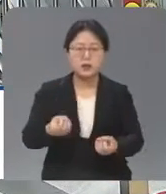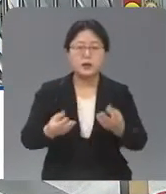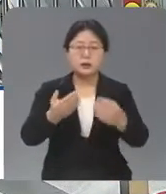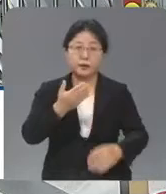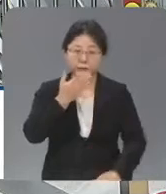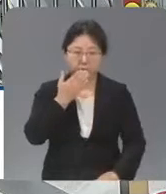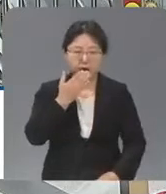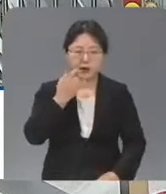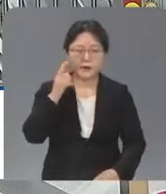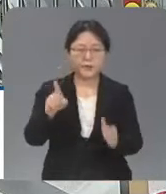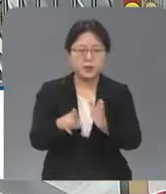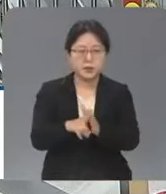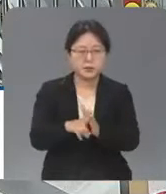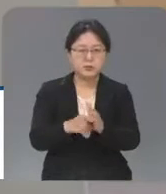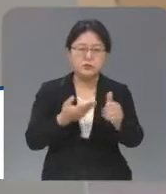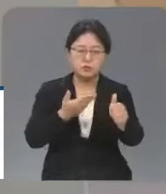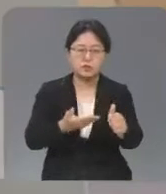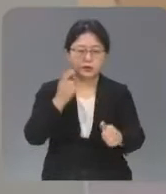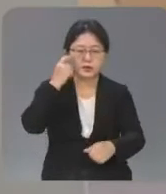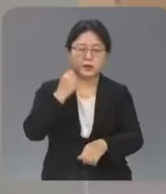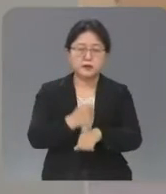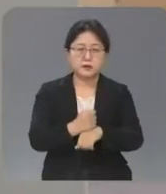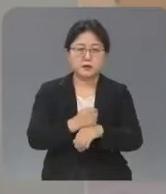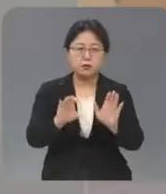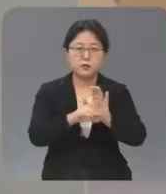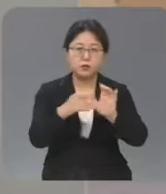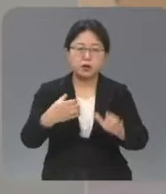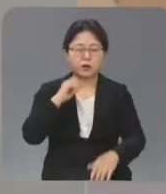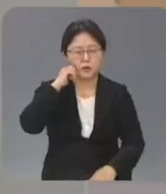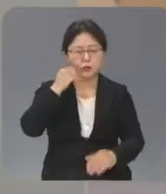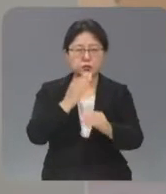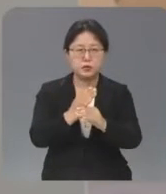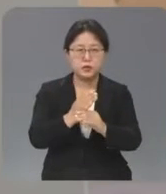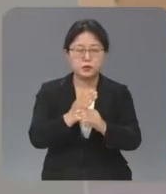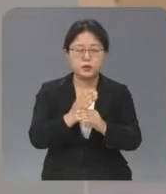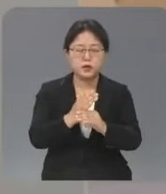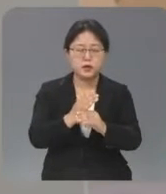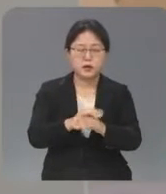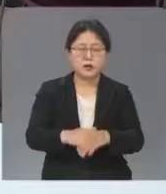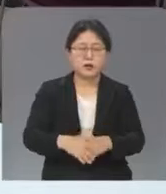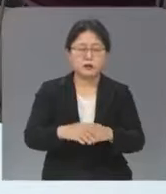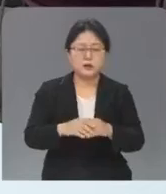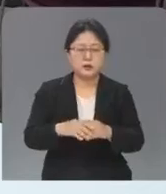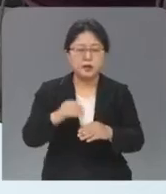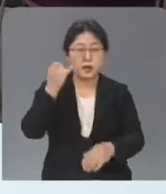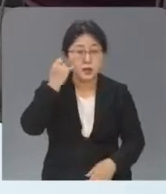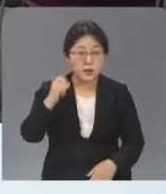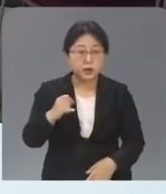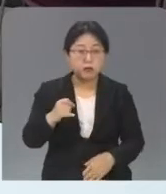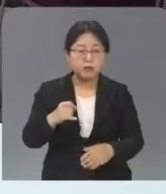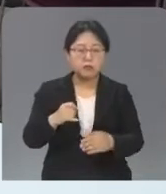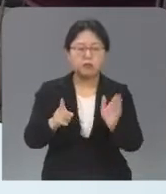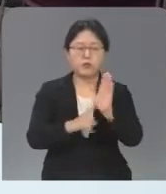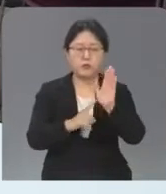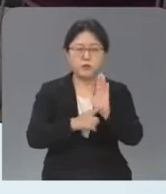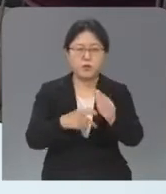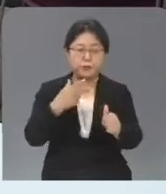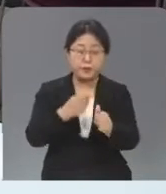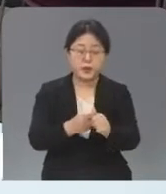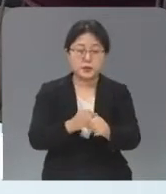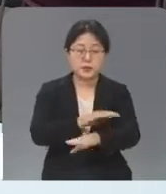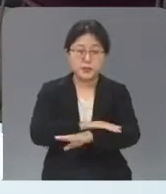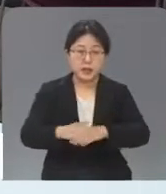주요했습니다. 실내에서 개최할 수 있는 여건이 또 장소가 한정적이다 보니 저희 같은 이런 철저한 안전관리, 감염관리를 하는 컨벤션 센터